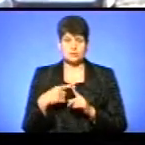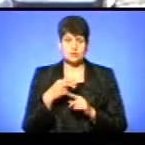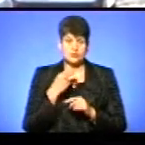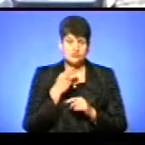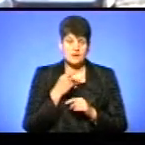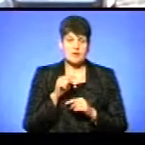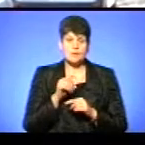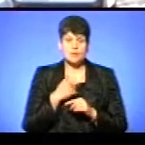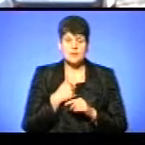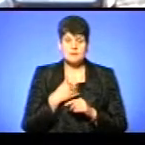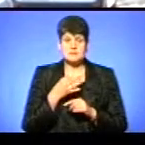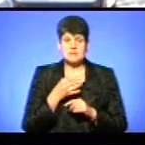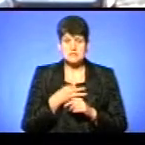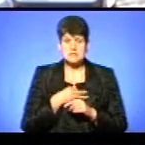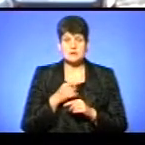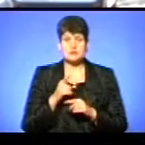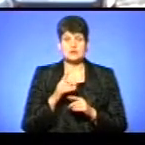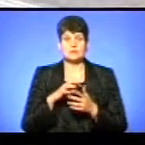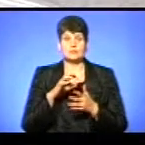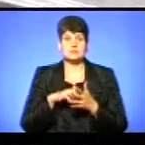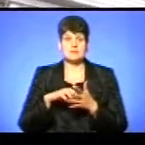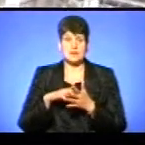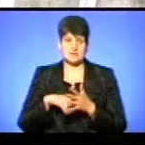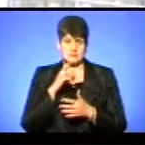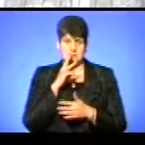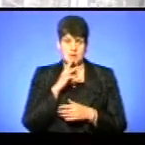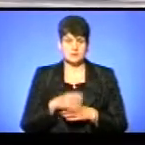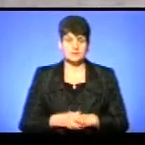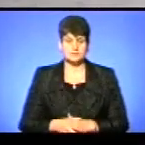що нам сказали, що нам будуть знімати зарплати.